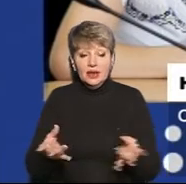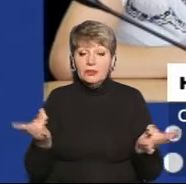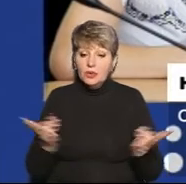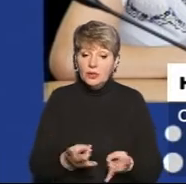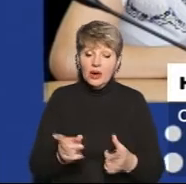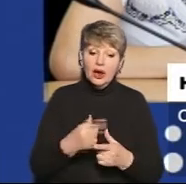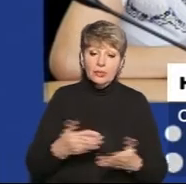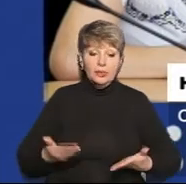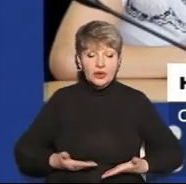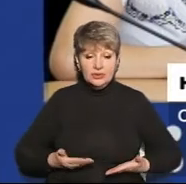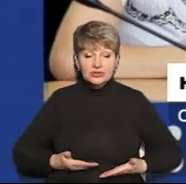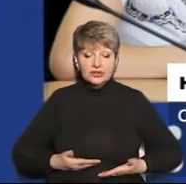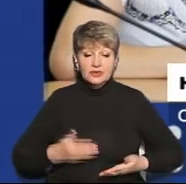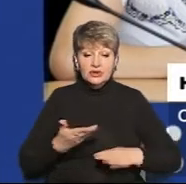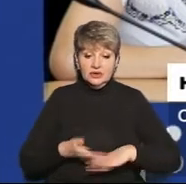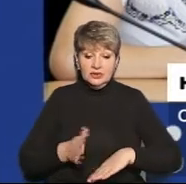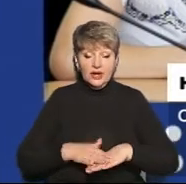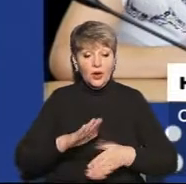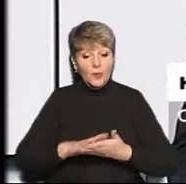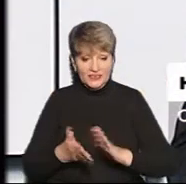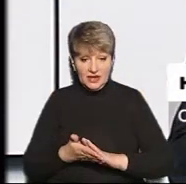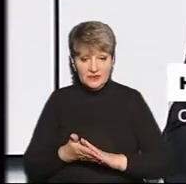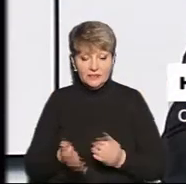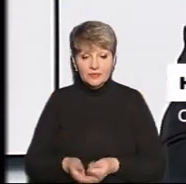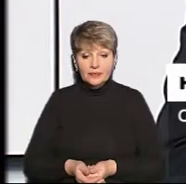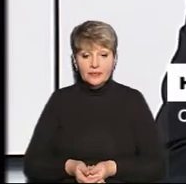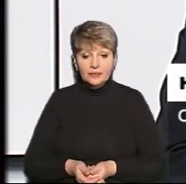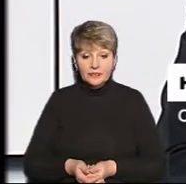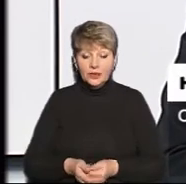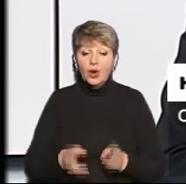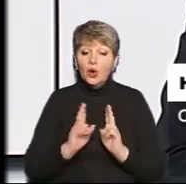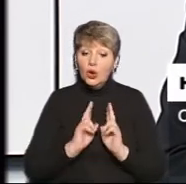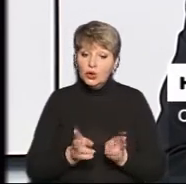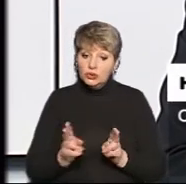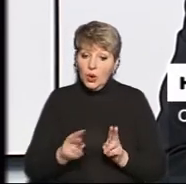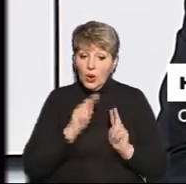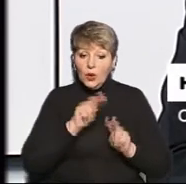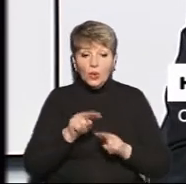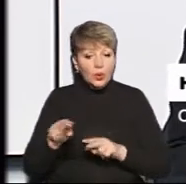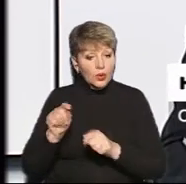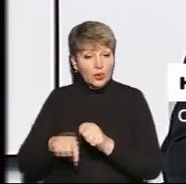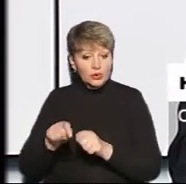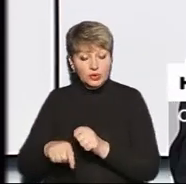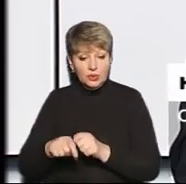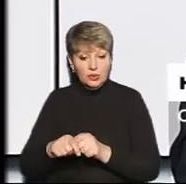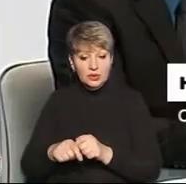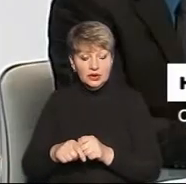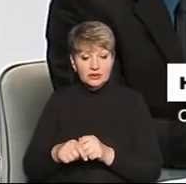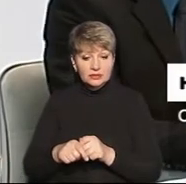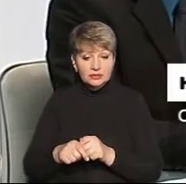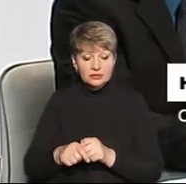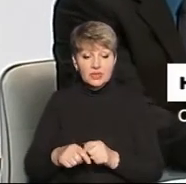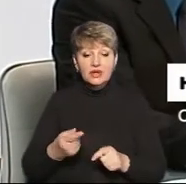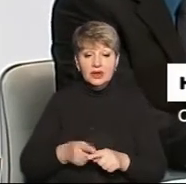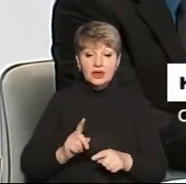або проживають в складних життєвих обставинах. Пані Людмила, а хто контролює дотримання карантинних вимог?